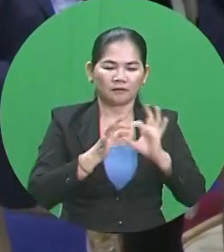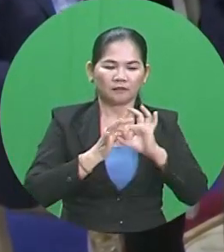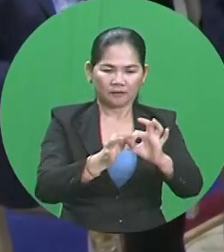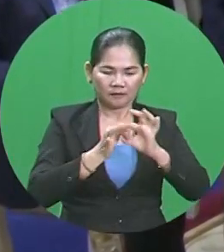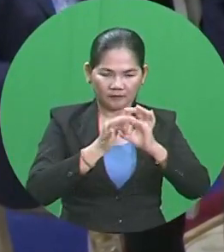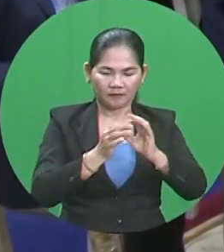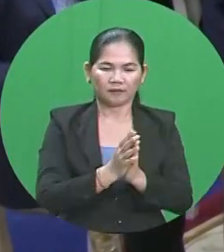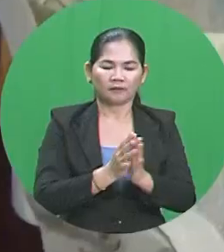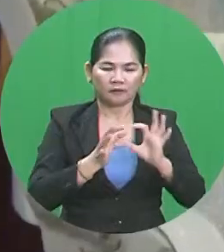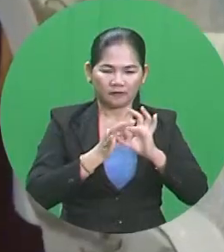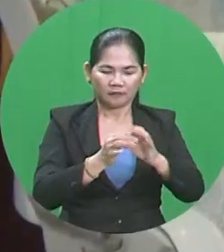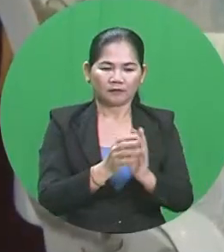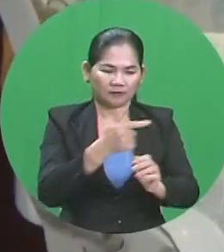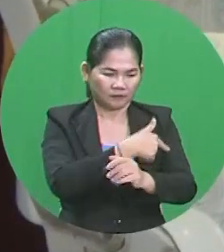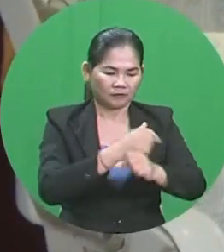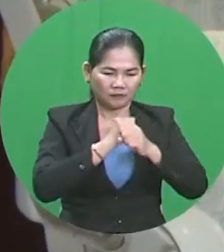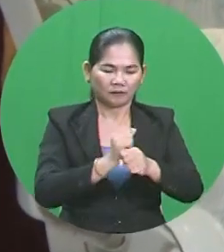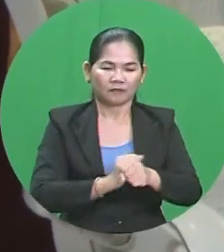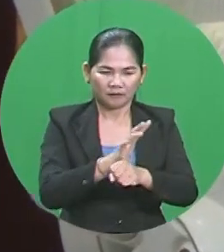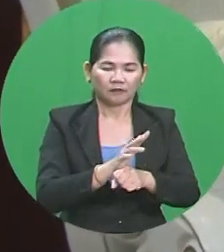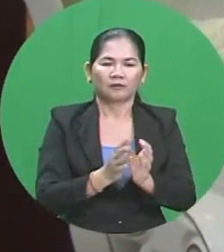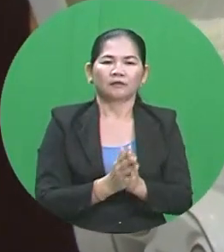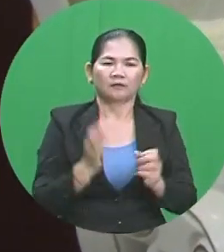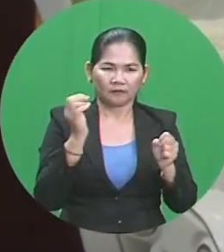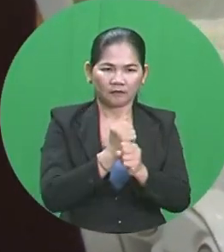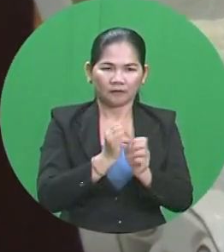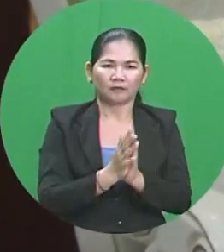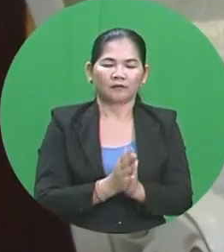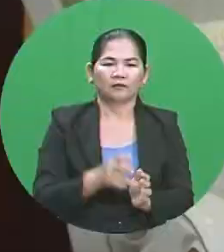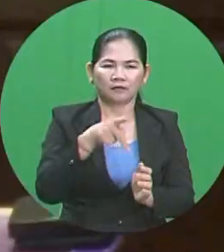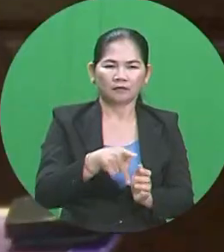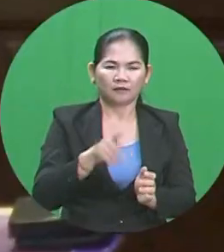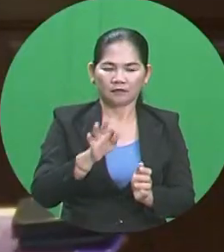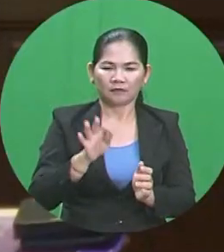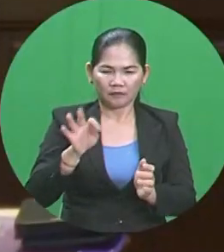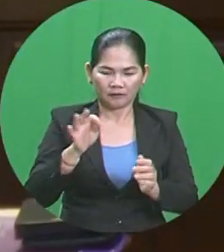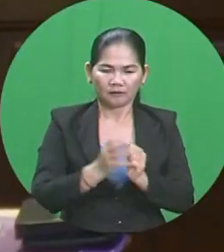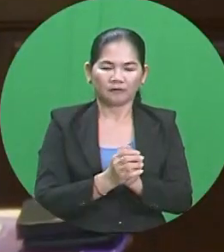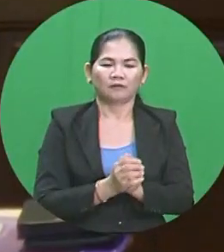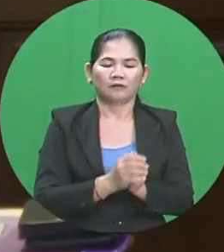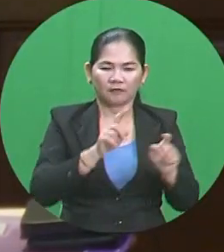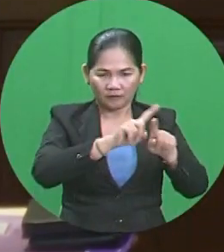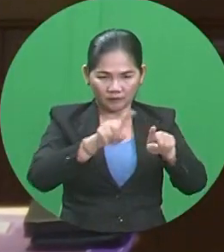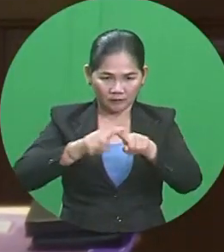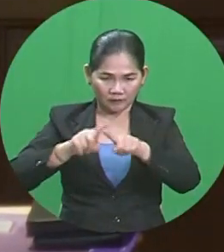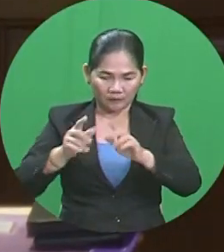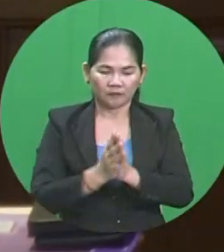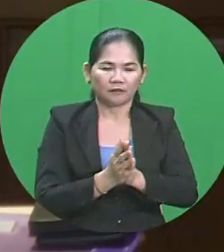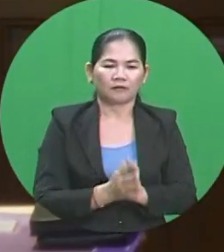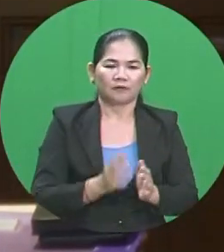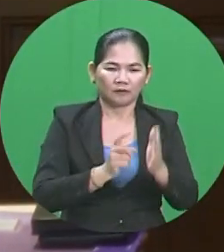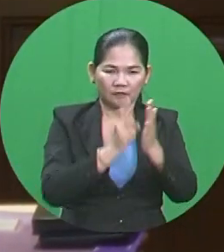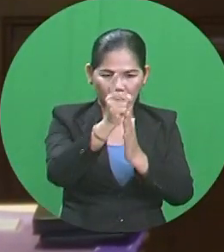ប្រតិបត្តិការពាក់ព័ន្ធនឹងវ៉ាក់សាំងជំងឺ COVID-19 Sputnik V និងវ៉ាក់សាំងប្រភេទផ្សេងទៀតដែលបានអ